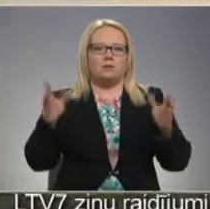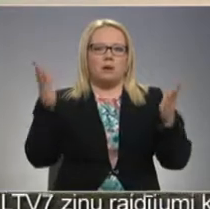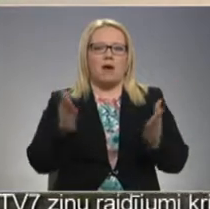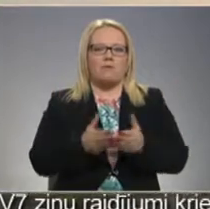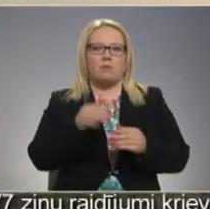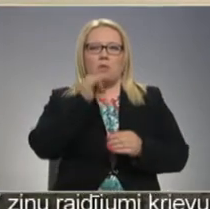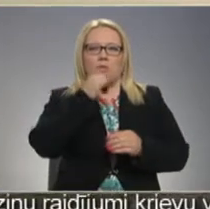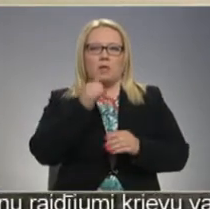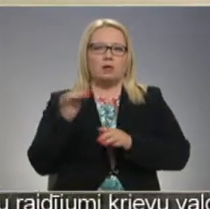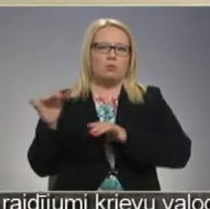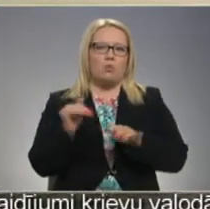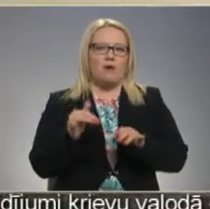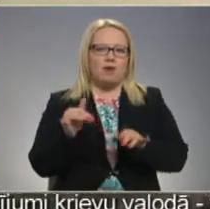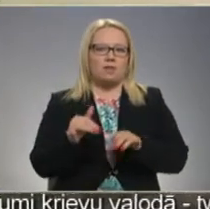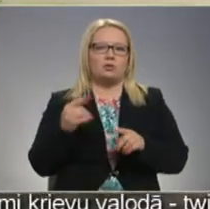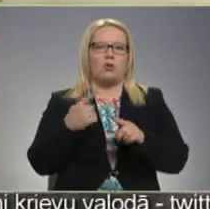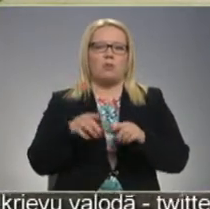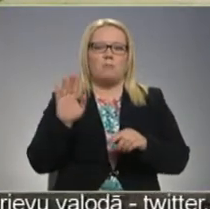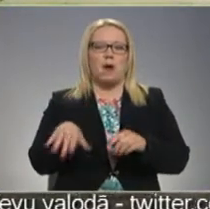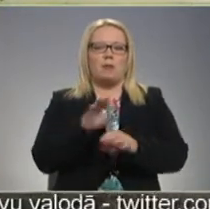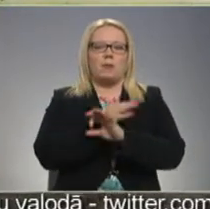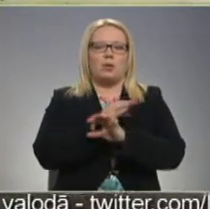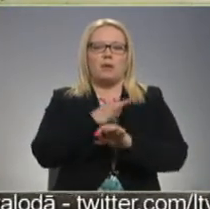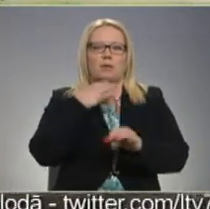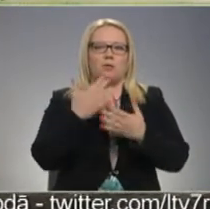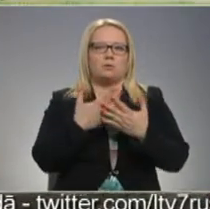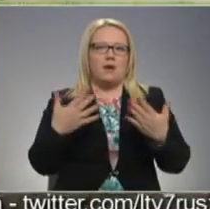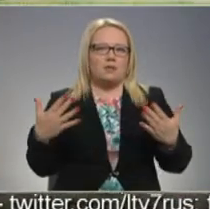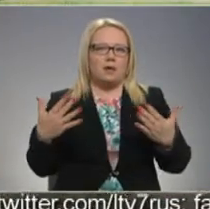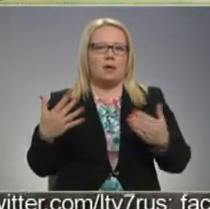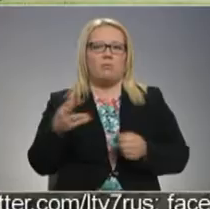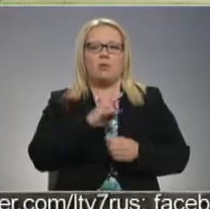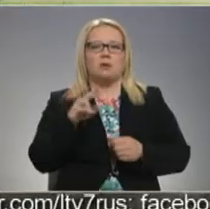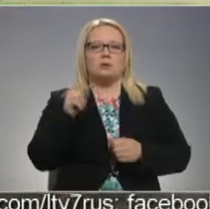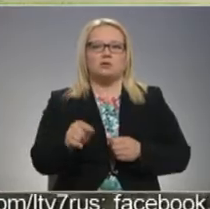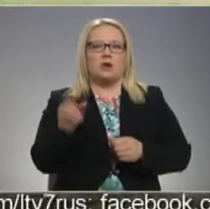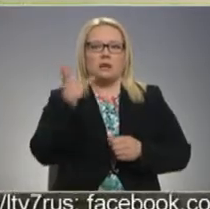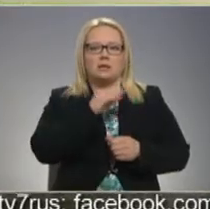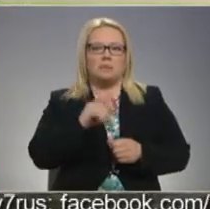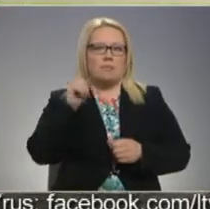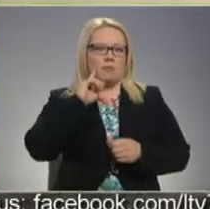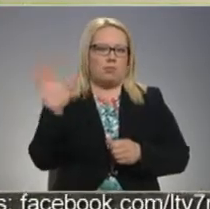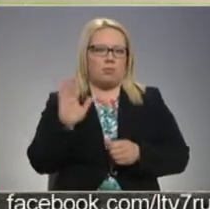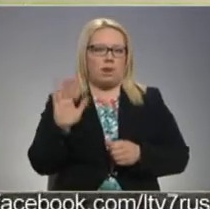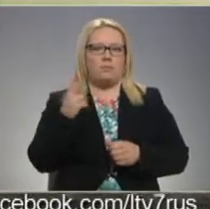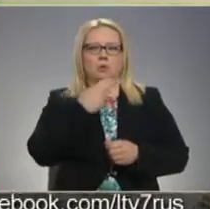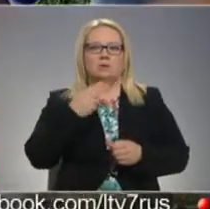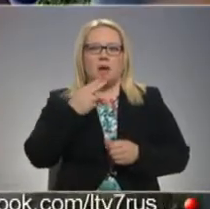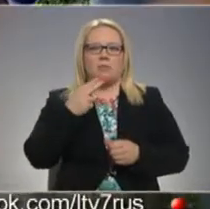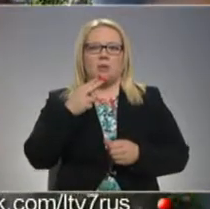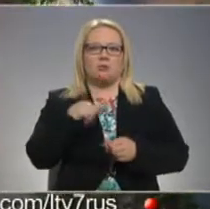ūdens novadīšana. Un par bioloģisko daudzveidību, kas tur ir iespējams, vispār nedomājam, jo saimniekošana ir